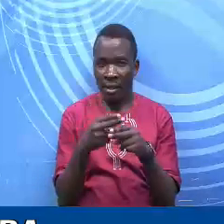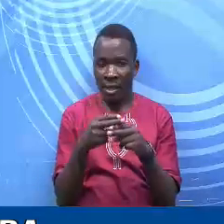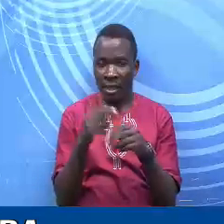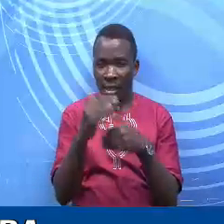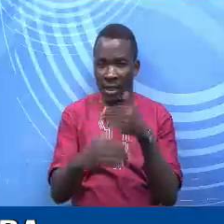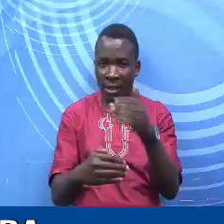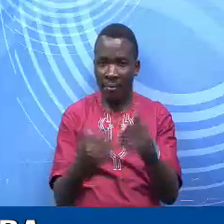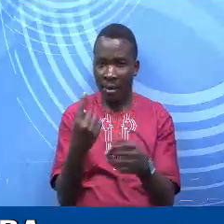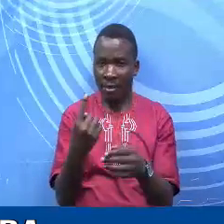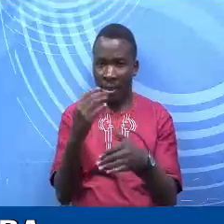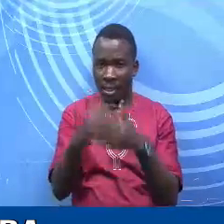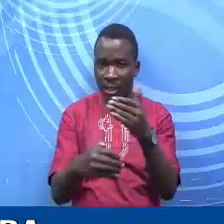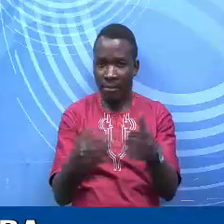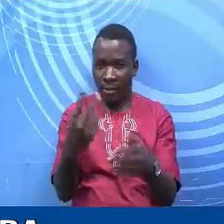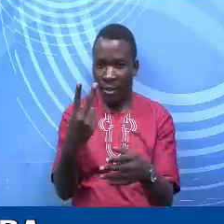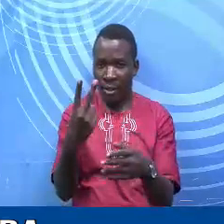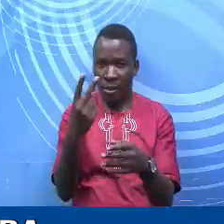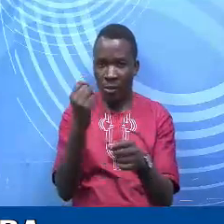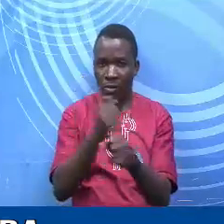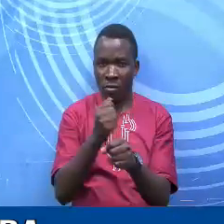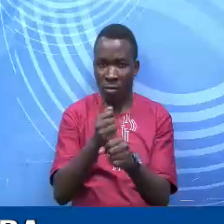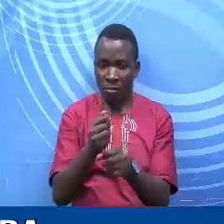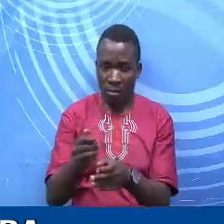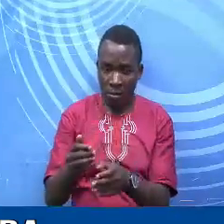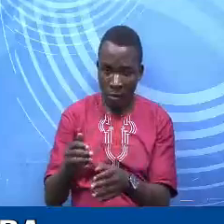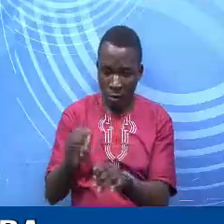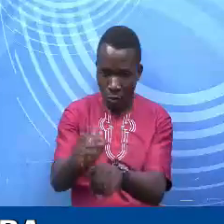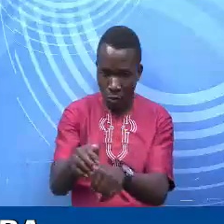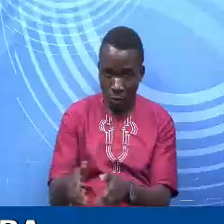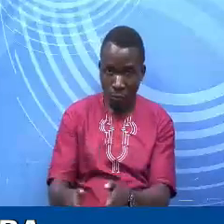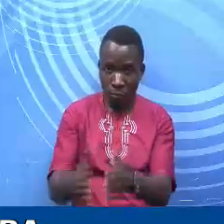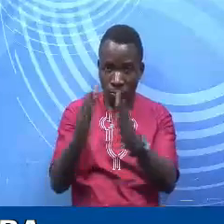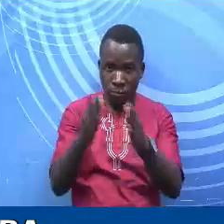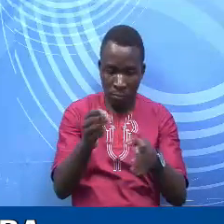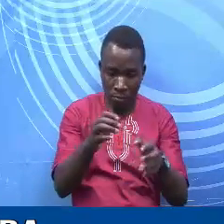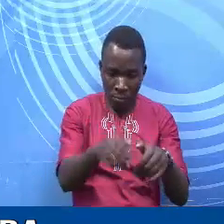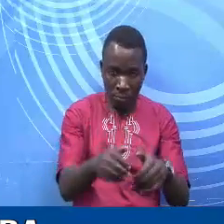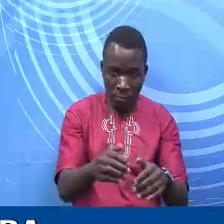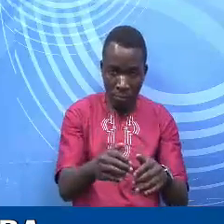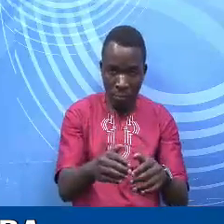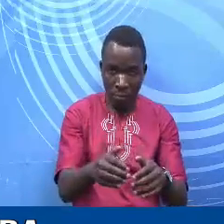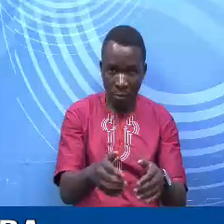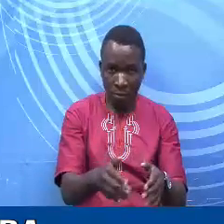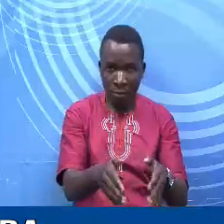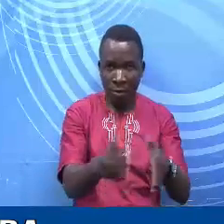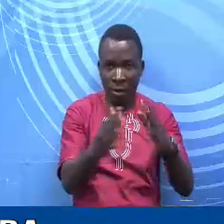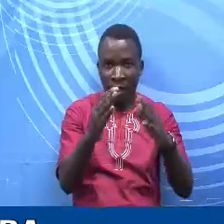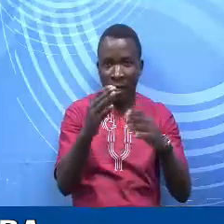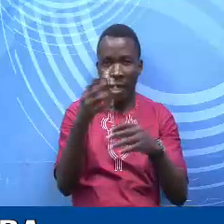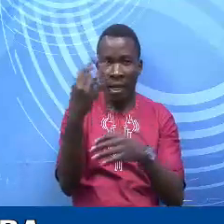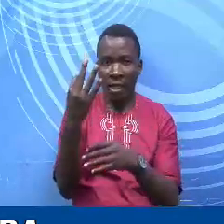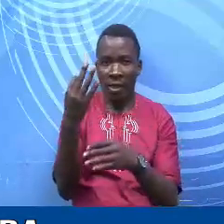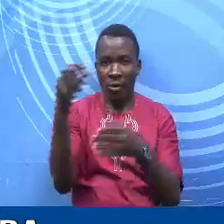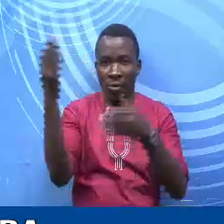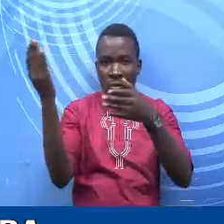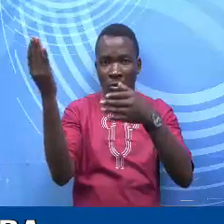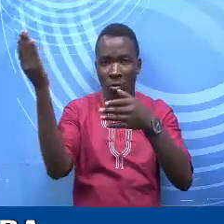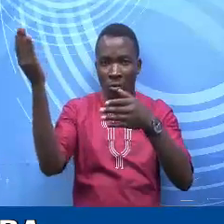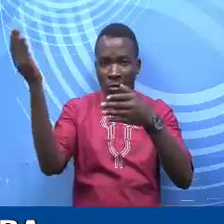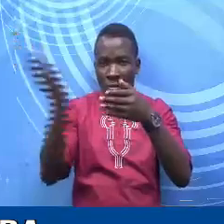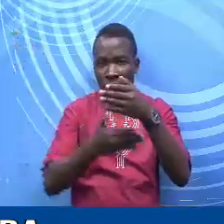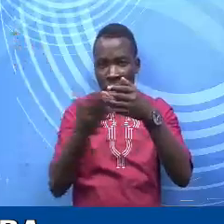mbere. Etape ya kabiri uducamo imirwanyasuri. Etape ya gatatu ni ugukonda ibiti biba bisanzwemo kugira